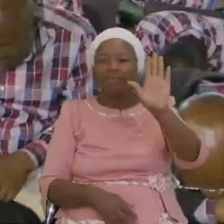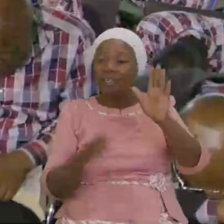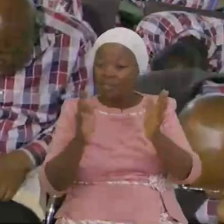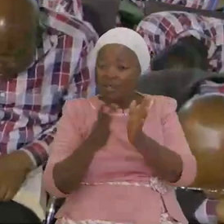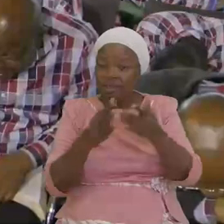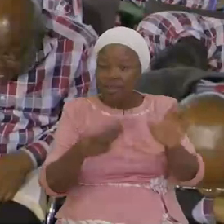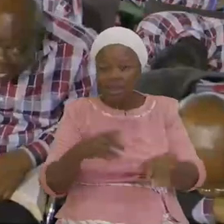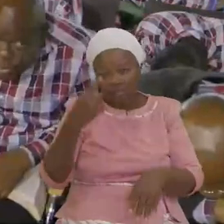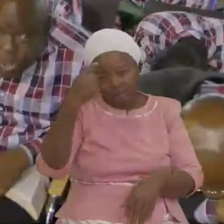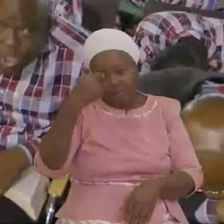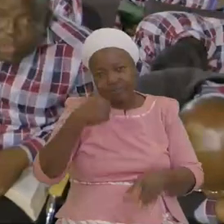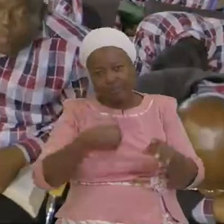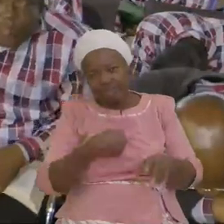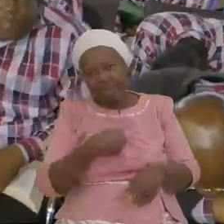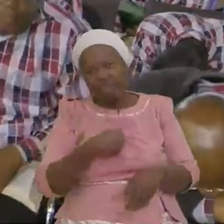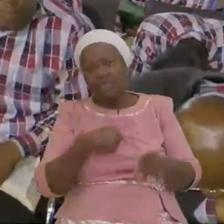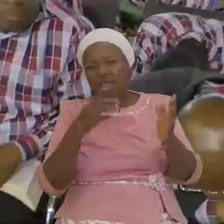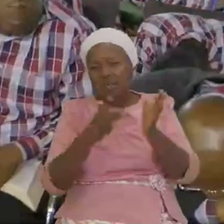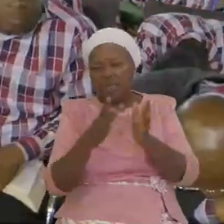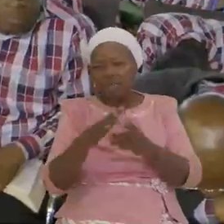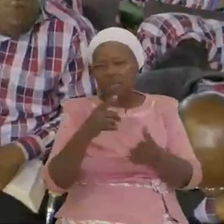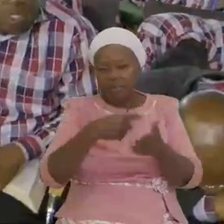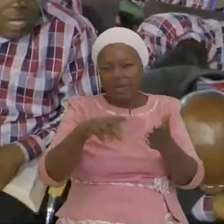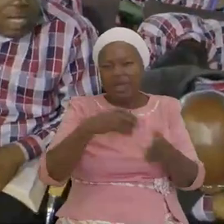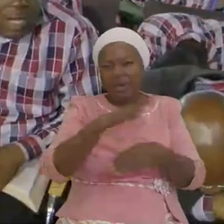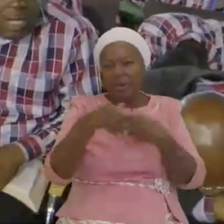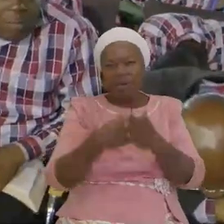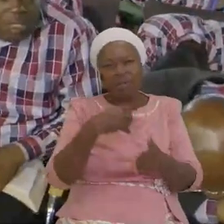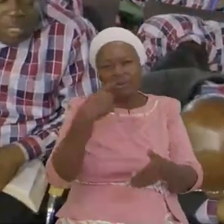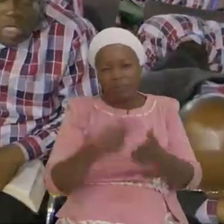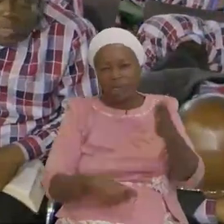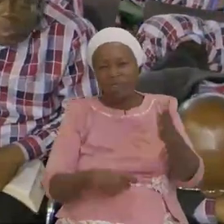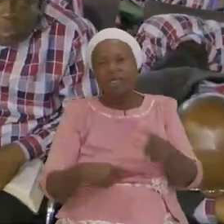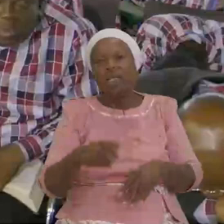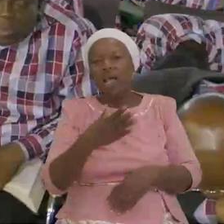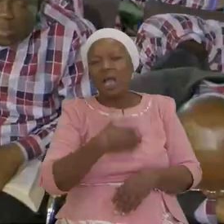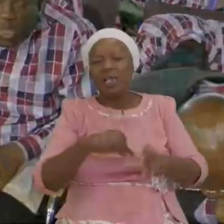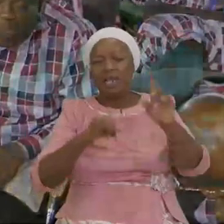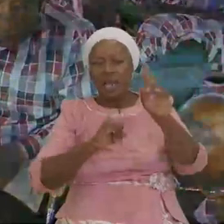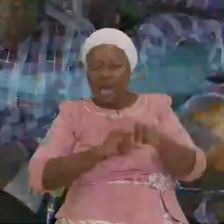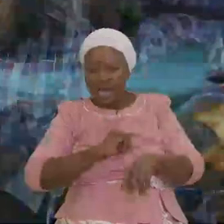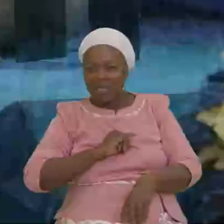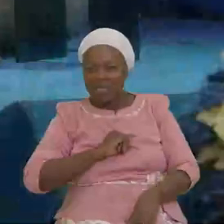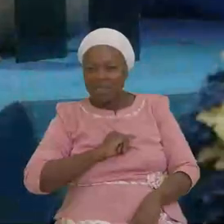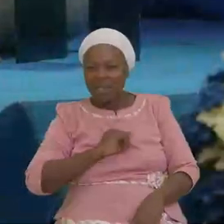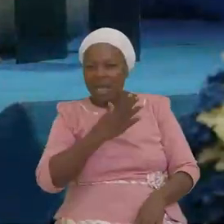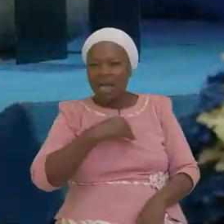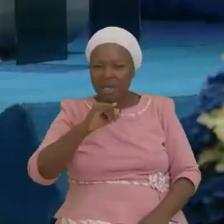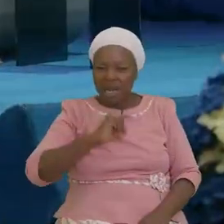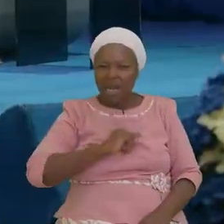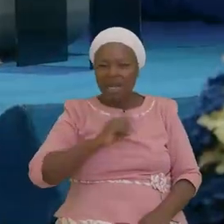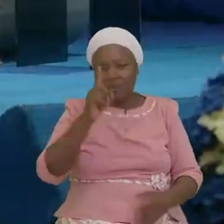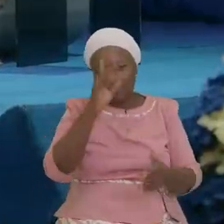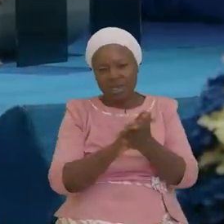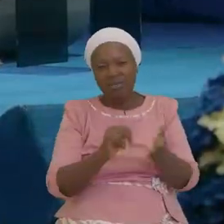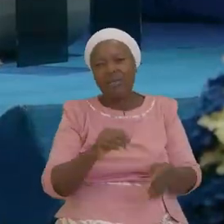Lève la main là. Gloire à Dieu. Jésus est mort pour moi. Jésus a payé tout le prix.